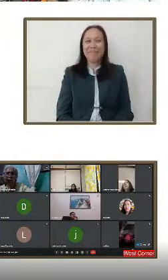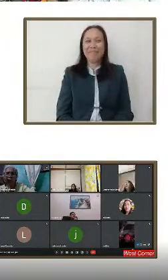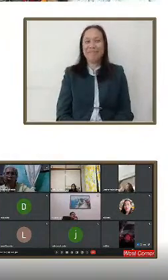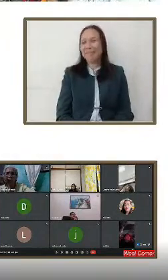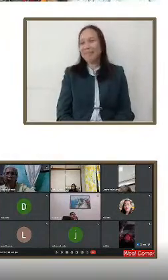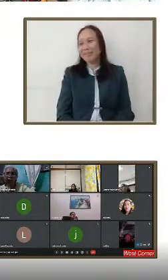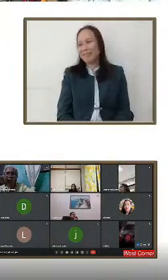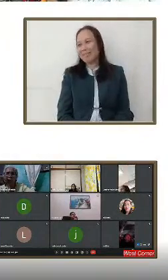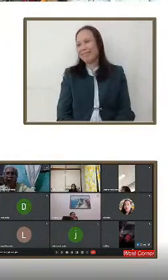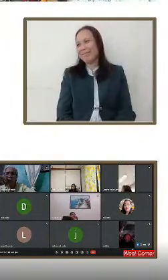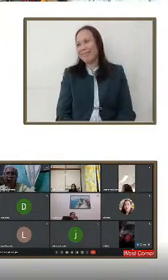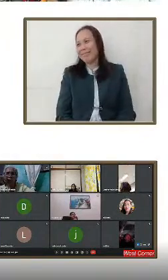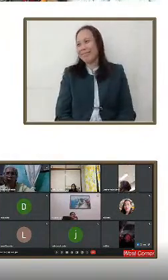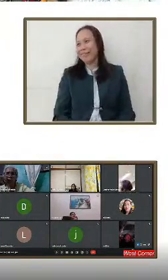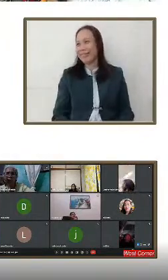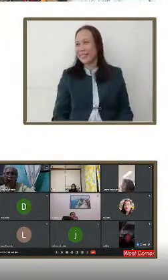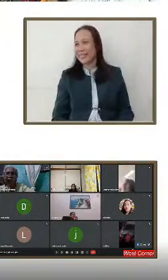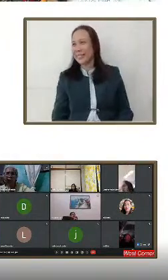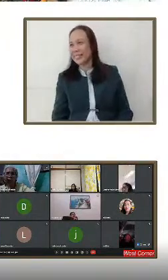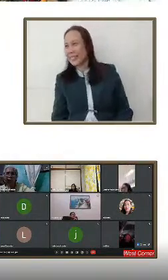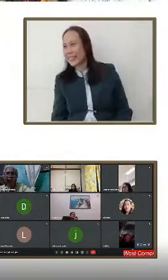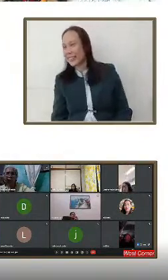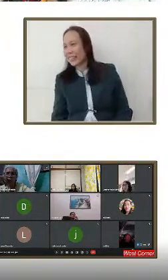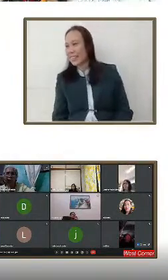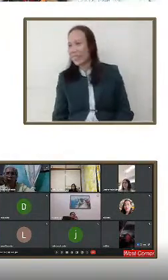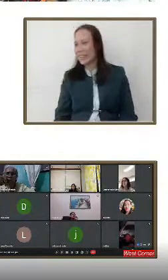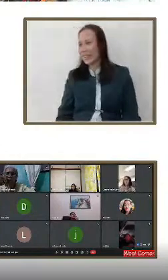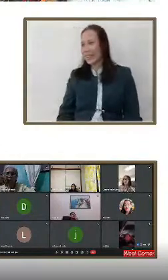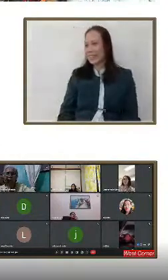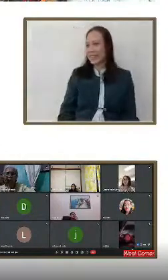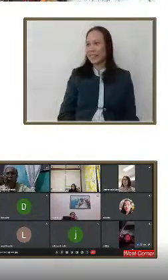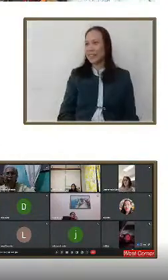Nasaan si nanay mo? Genesis, nasaan ka, Genesis?